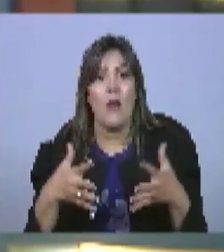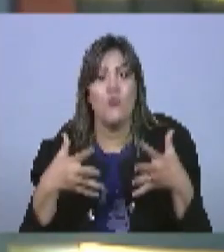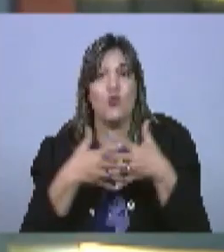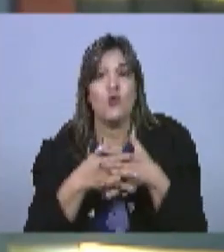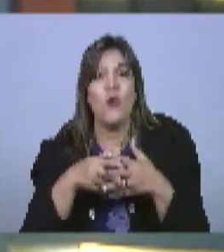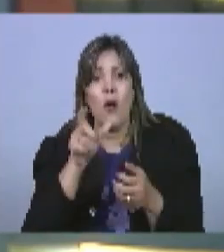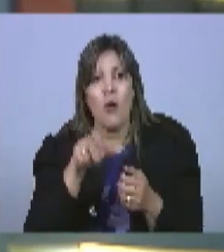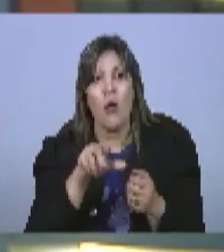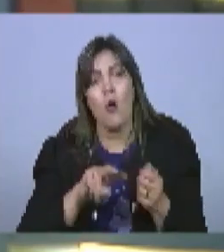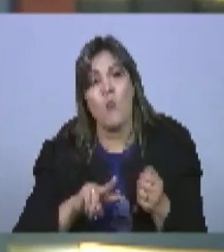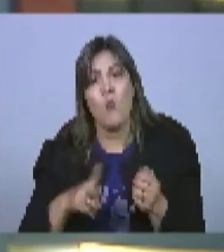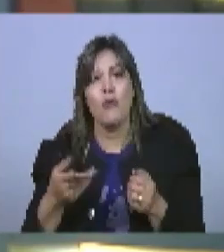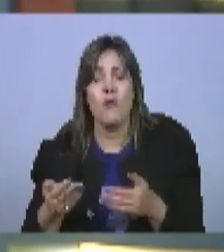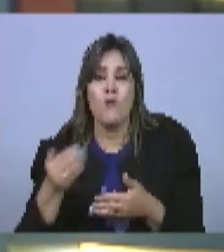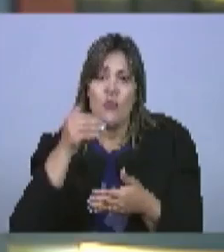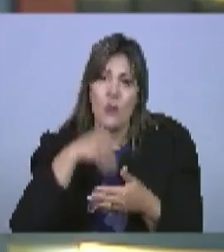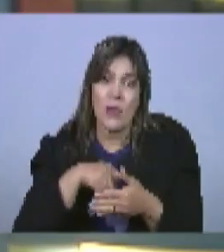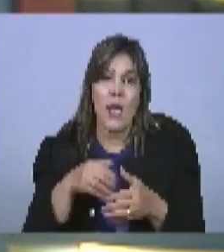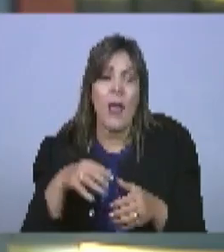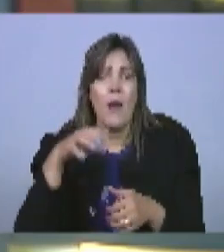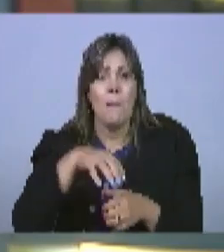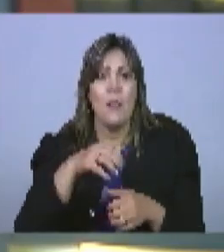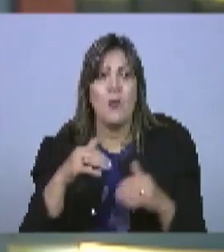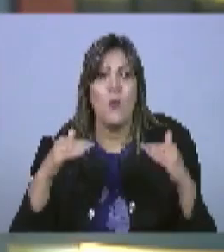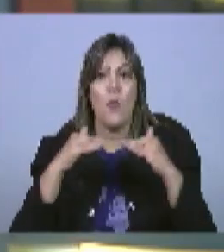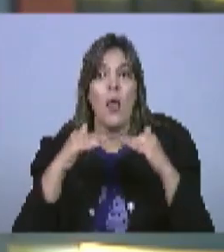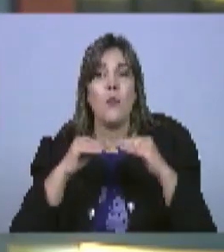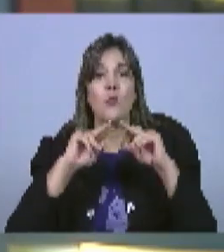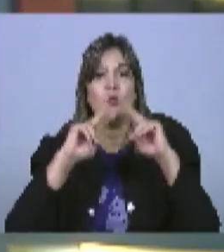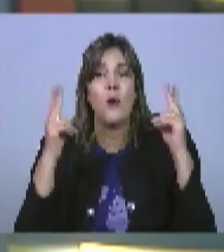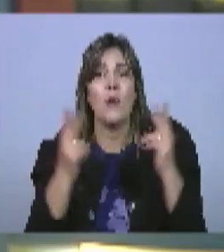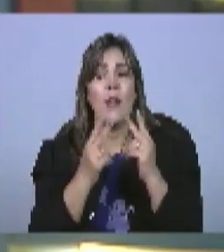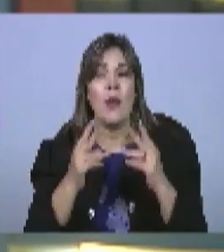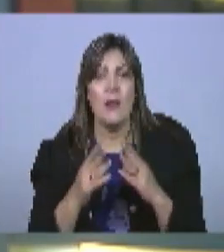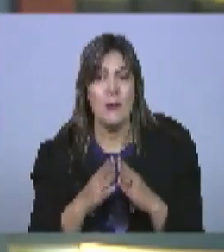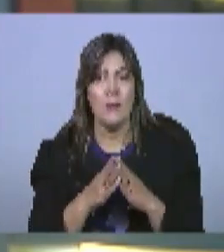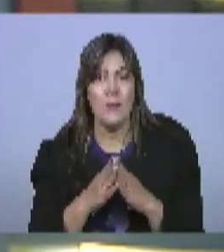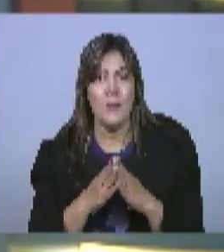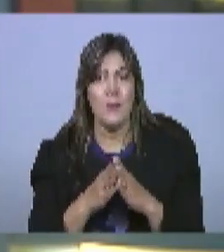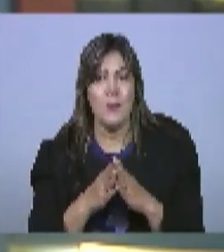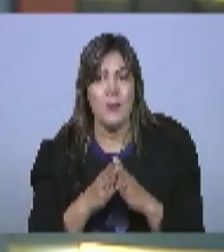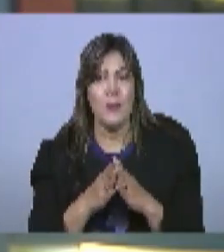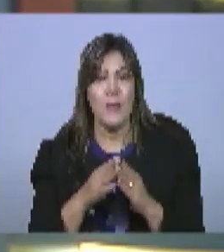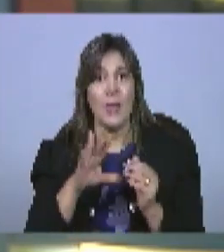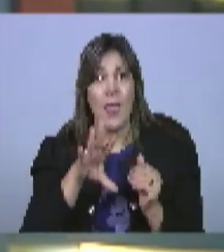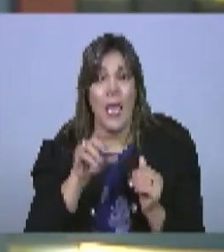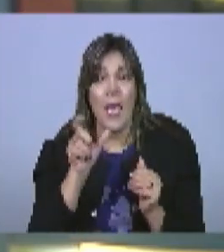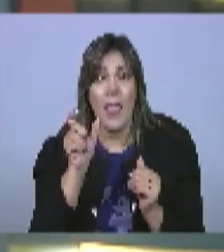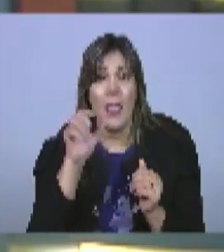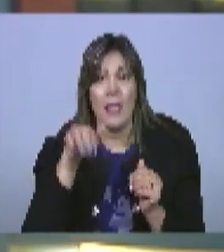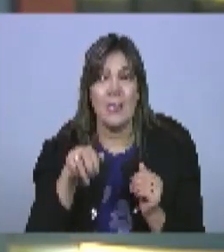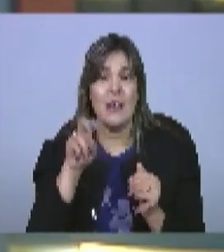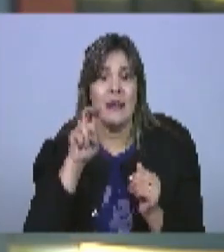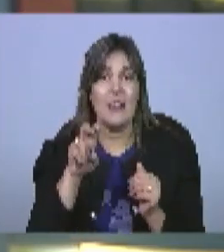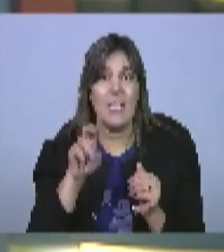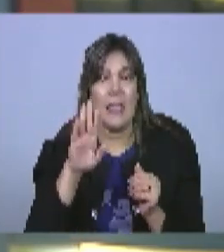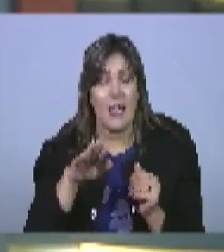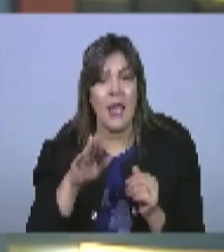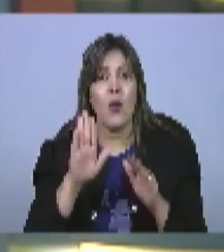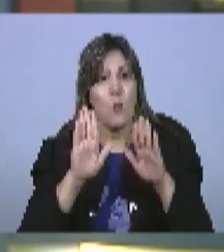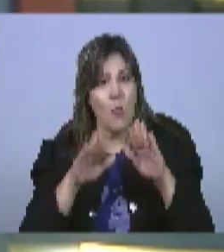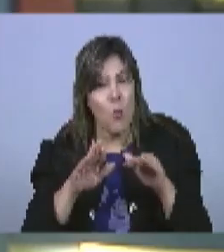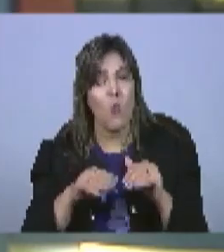مختلفين داخل المنطقه وعلى مستوى العالم اسماعيل هنيه كان يعني بيقيم في قطر